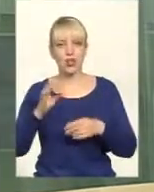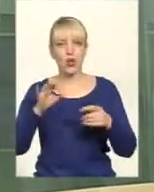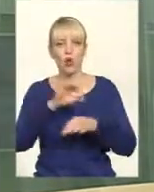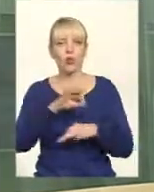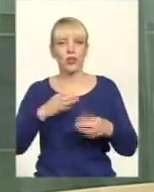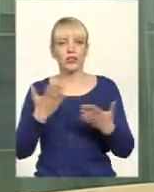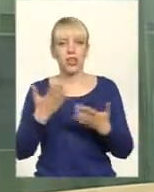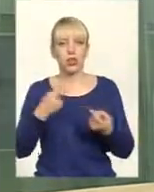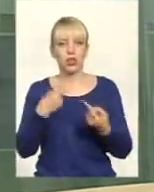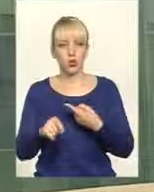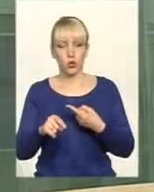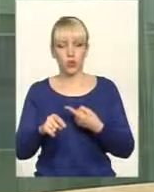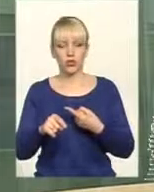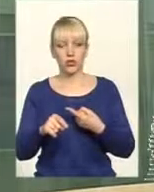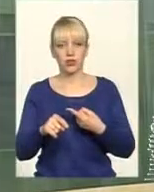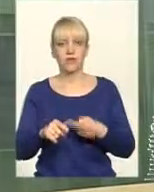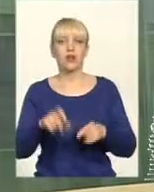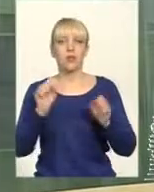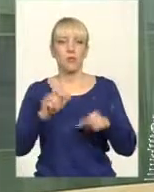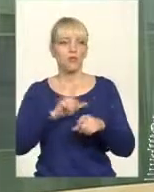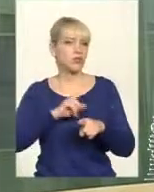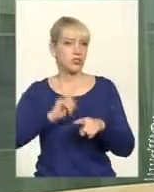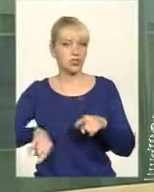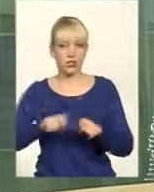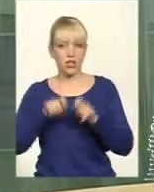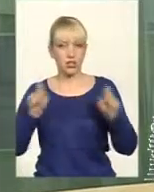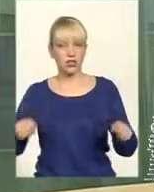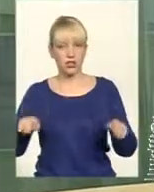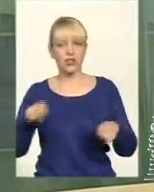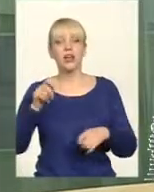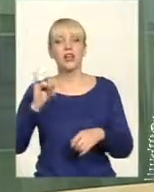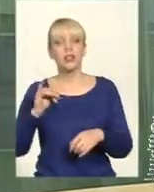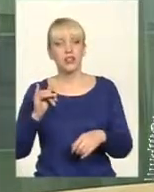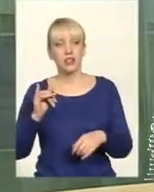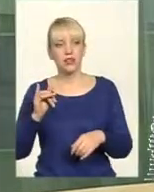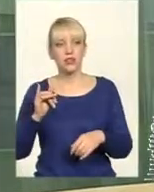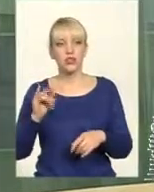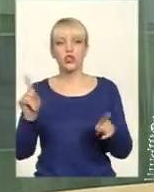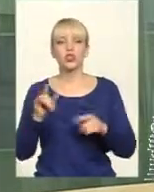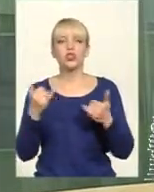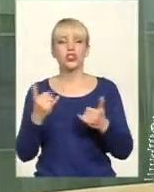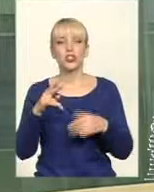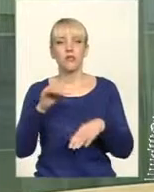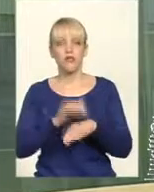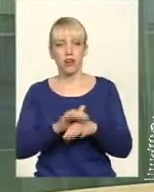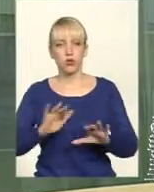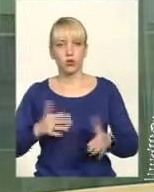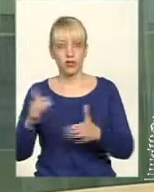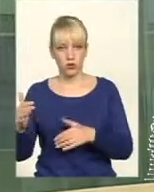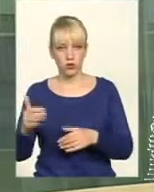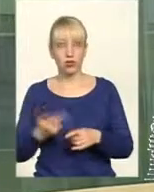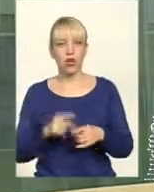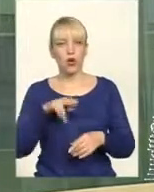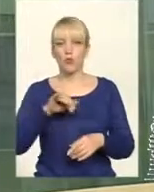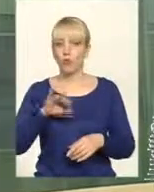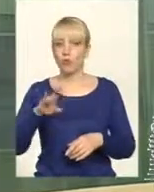другой совершенно быстро мог открыться. И что сейчас по факту происходит? Естественно,